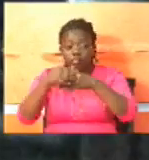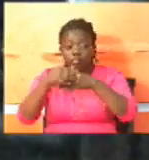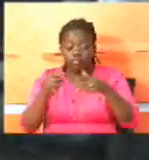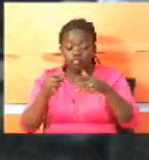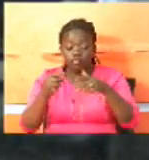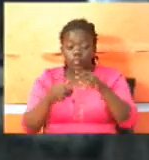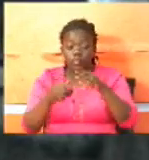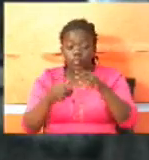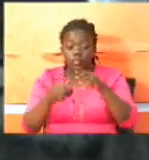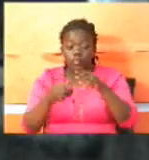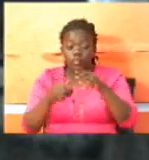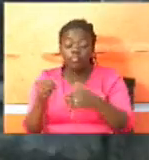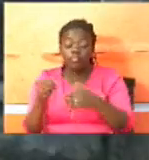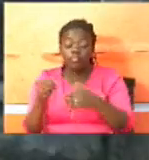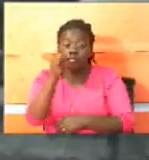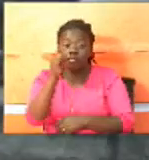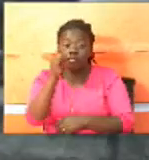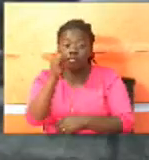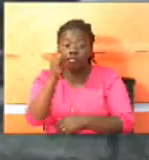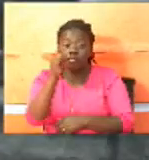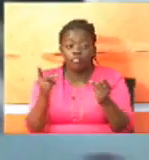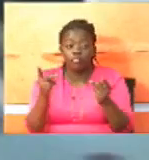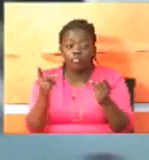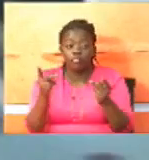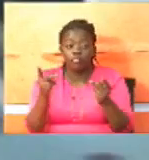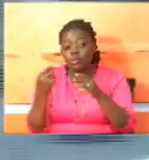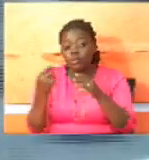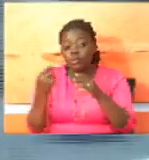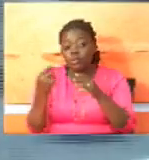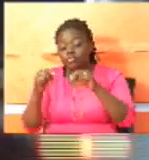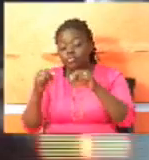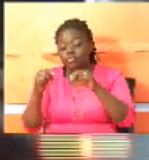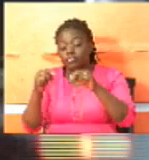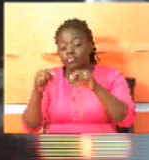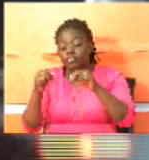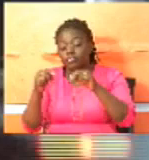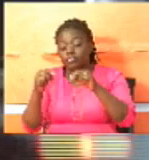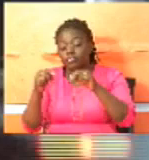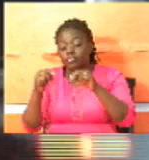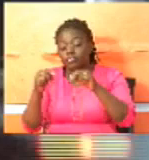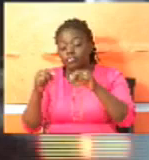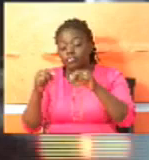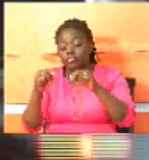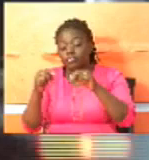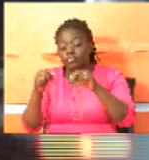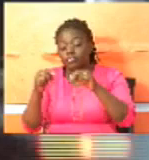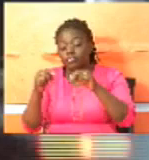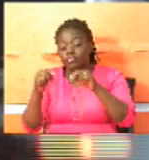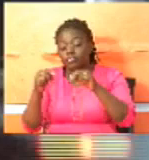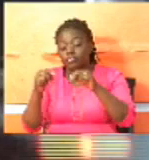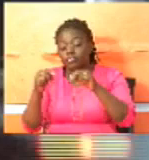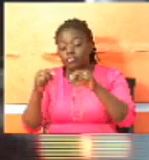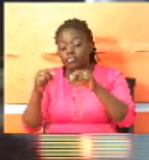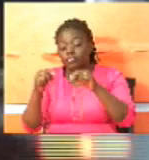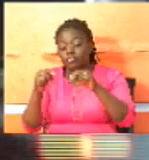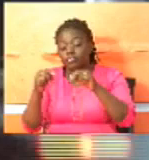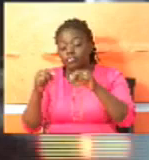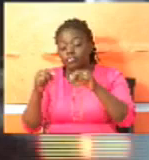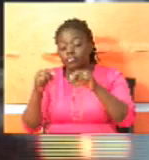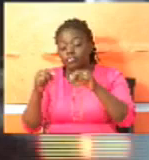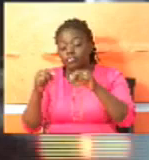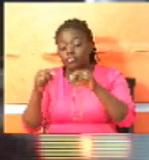Ekikeseza leero nga omusasi waffe yatuukidde mu kifo kino nga balumiziddwa abamu baatwaliddwa mu ddwaliro e Mulago. Kaavudde ku mugoba wa 18 namba